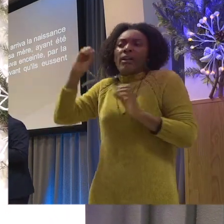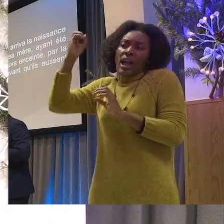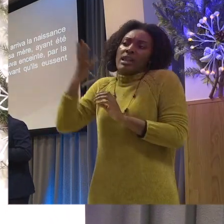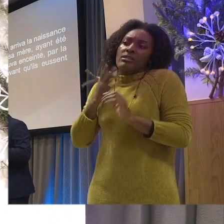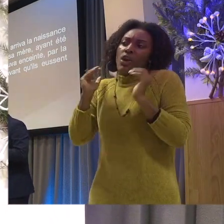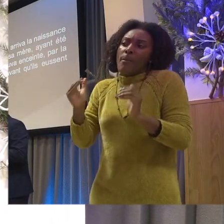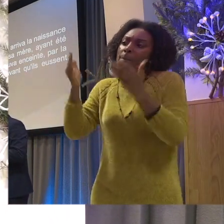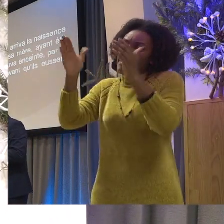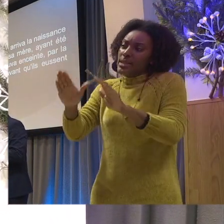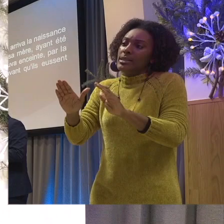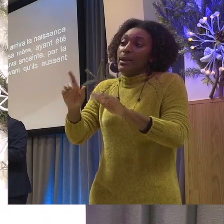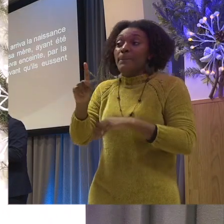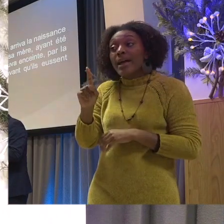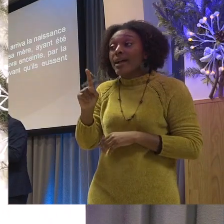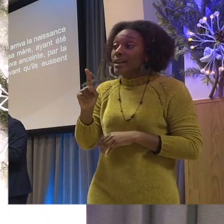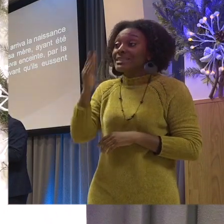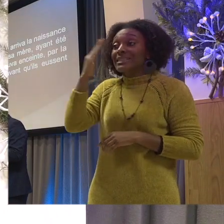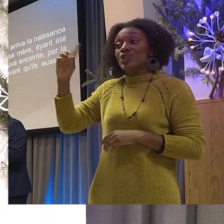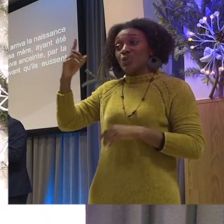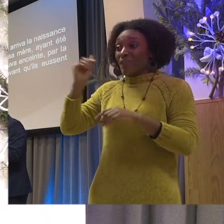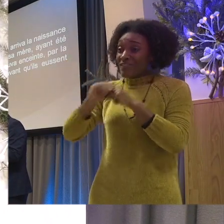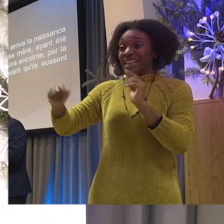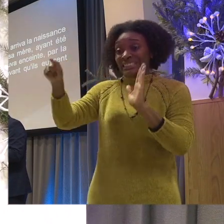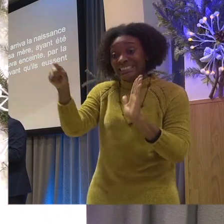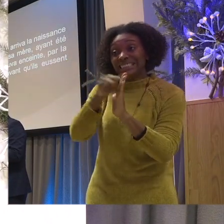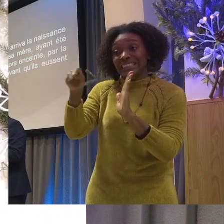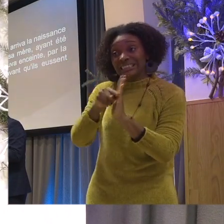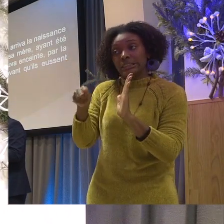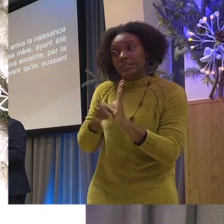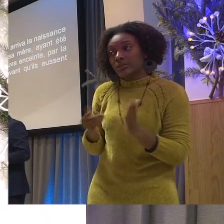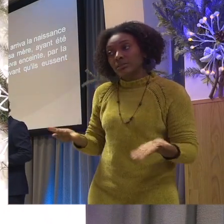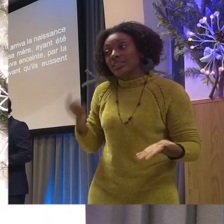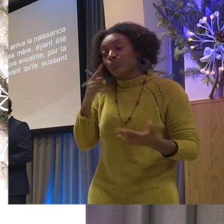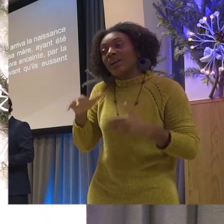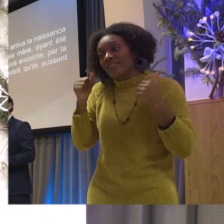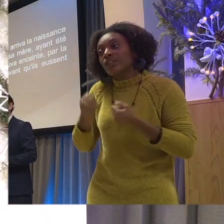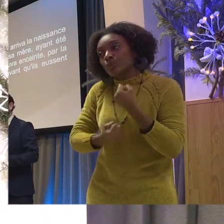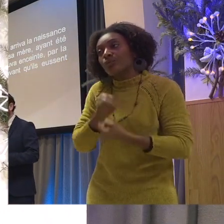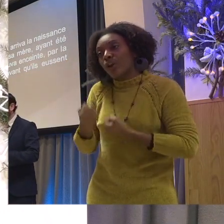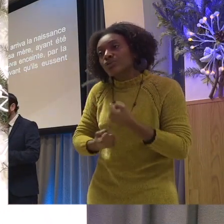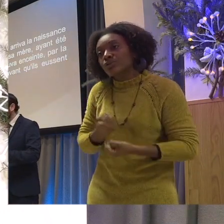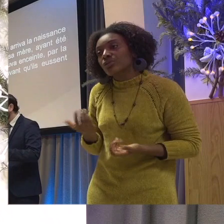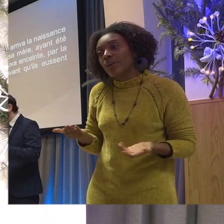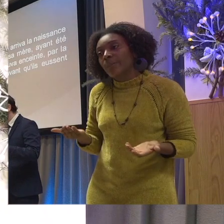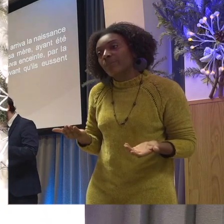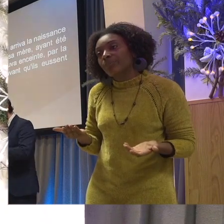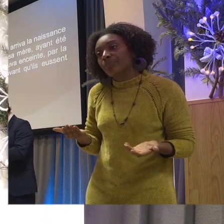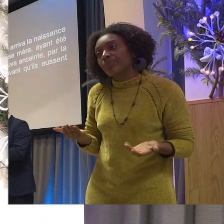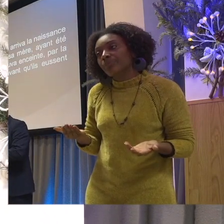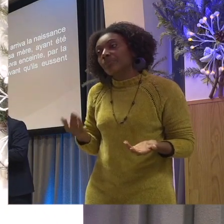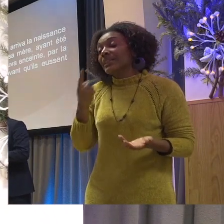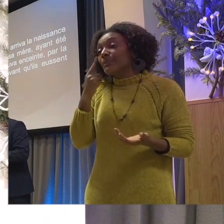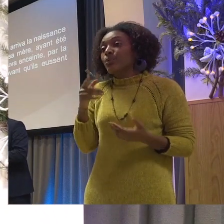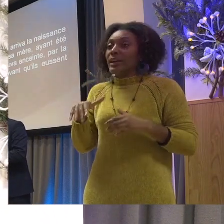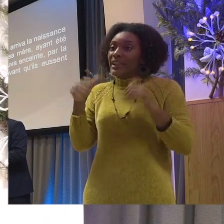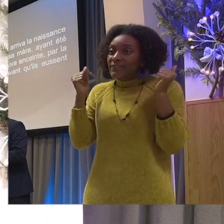grâce. Mais si Dieu nous a donné ces principes-là, c'est pour nous épargner de la souffrance. C'est pour nous épargner les